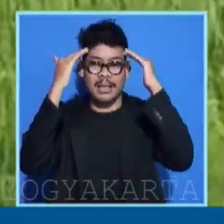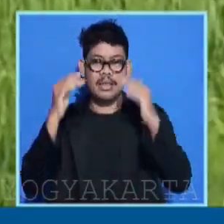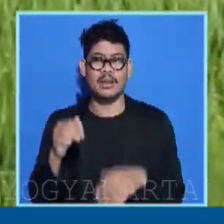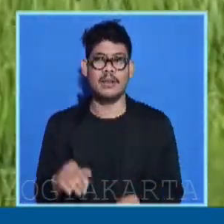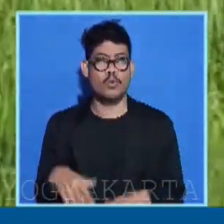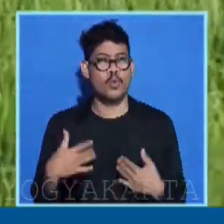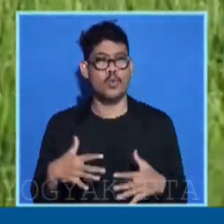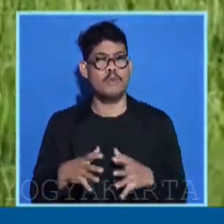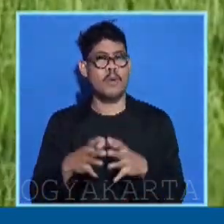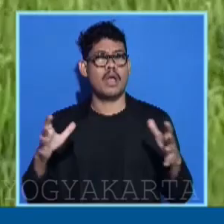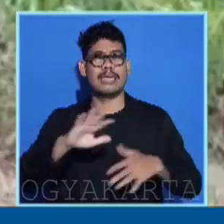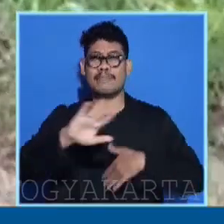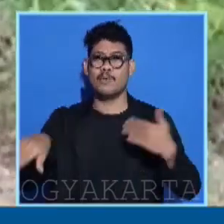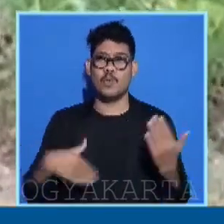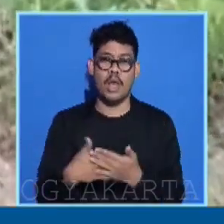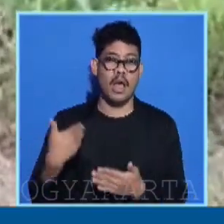lahanang